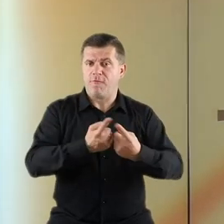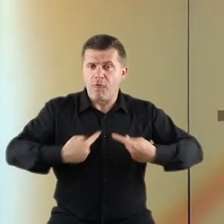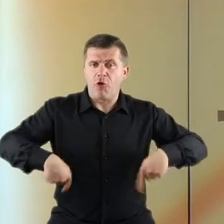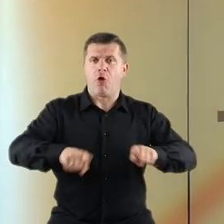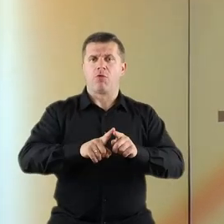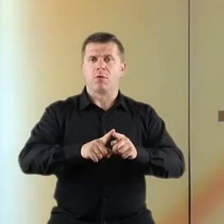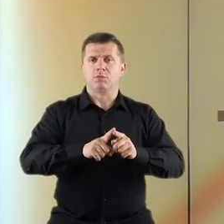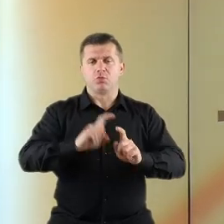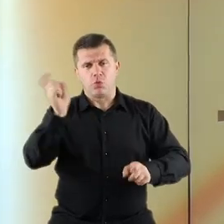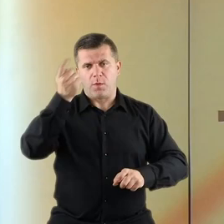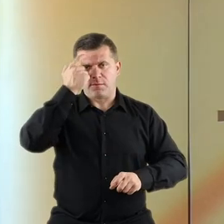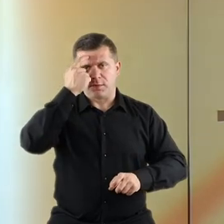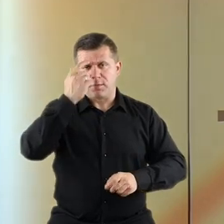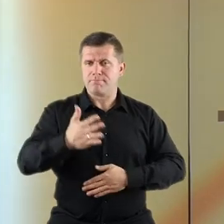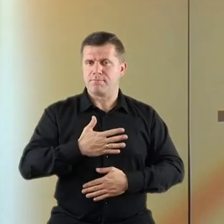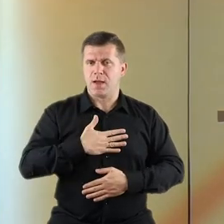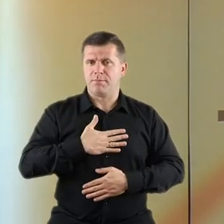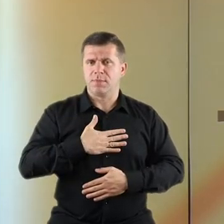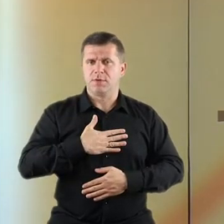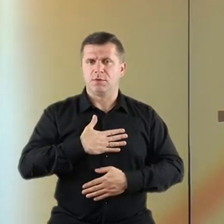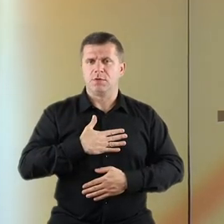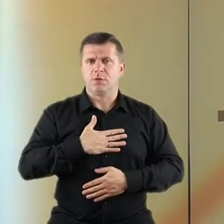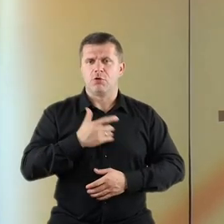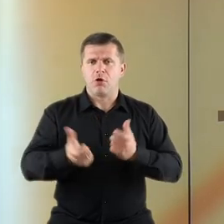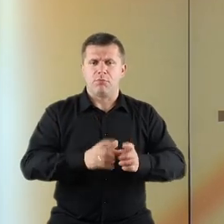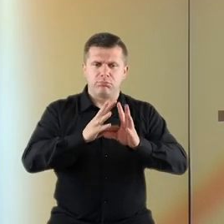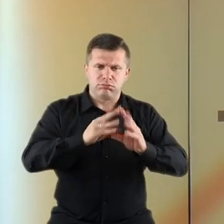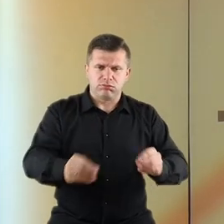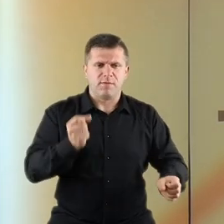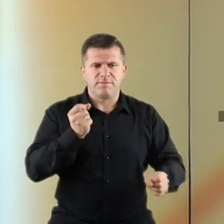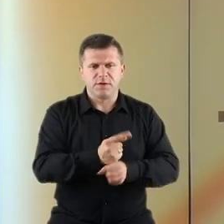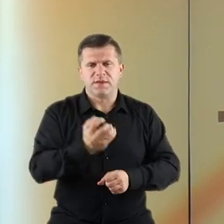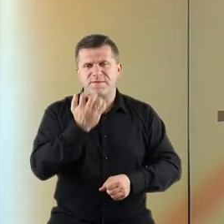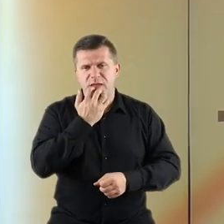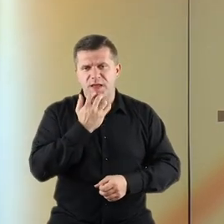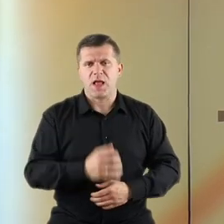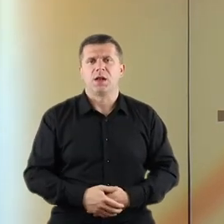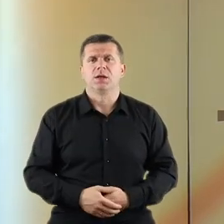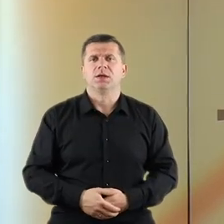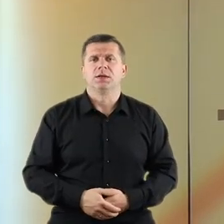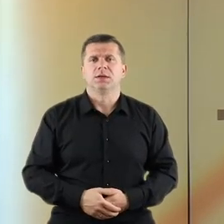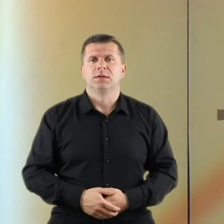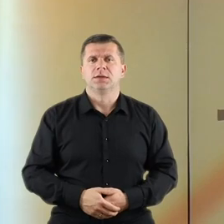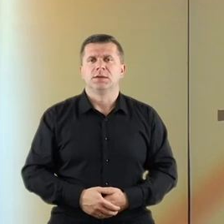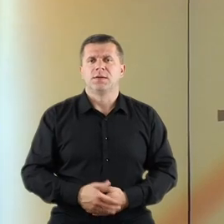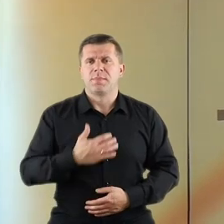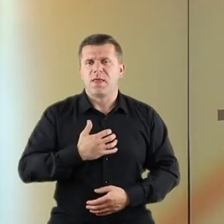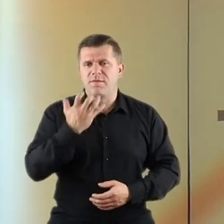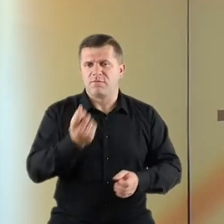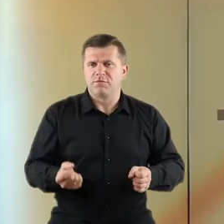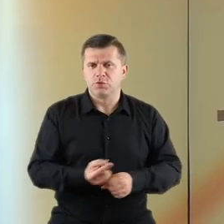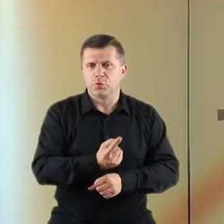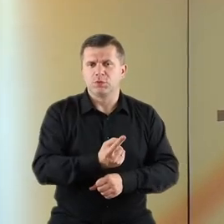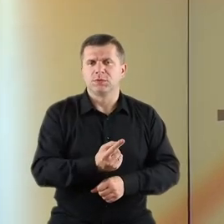przede wszystkim mamy tak sypanie topienie puszcza niewrzucanie węgielków i mamy węgielki wrzucane